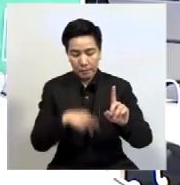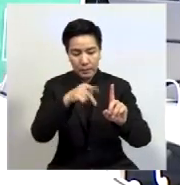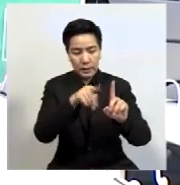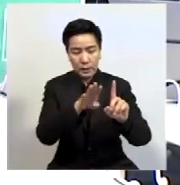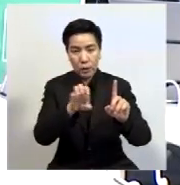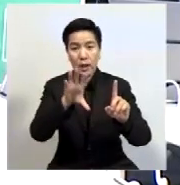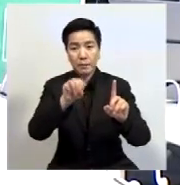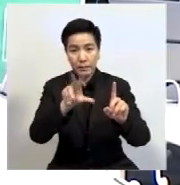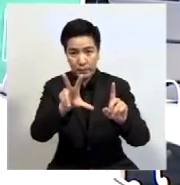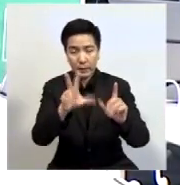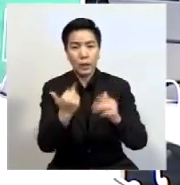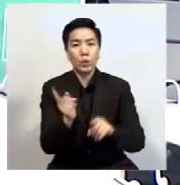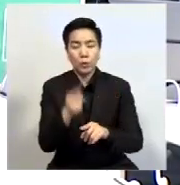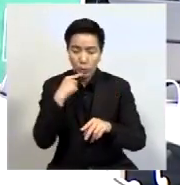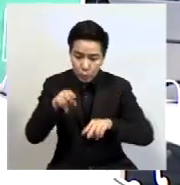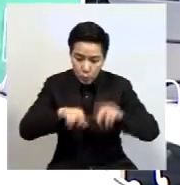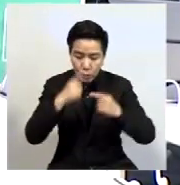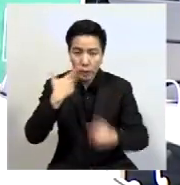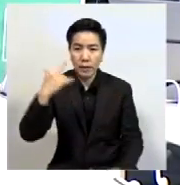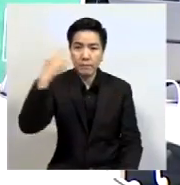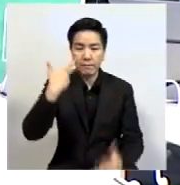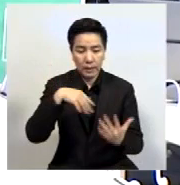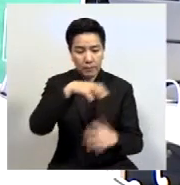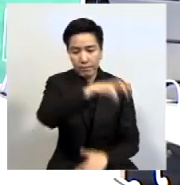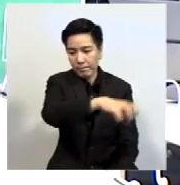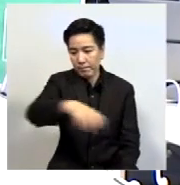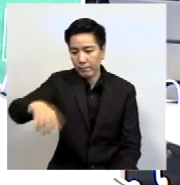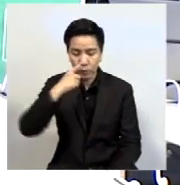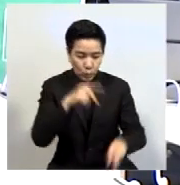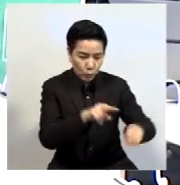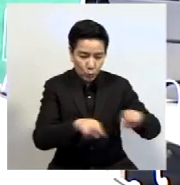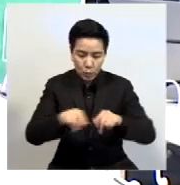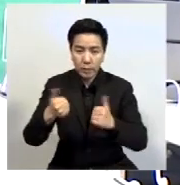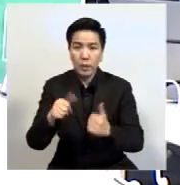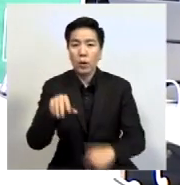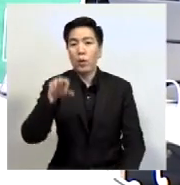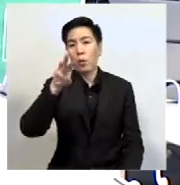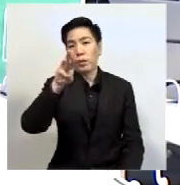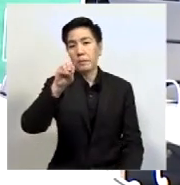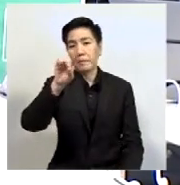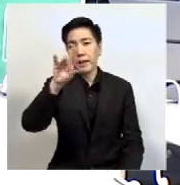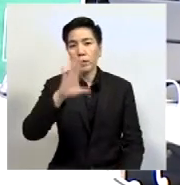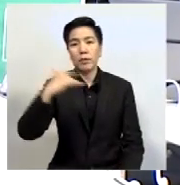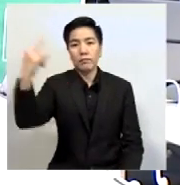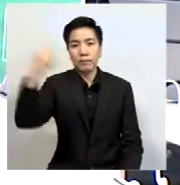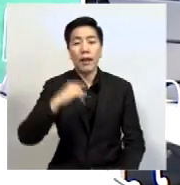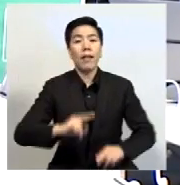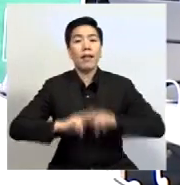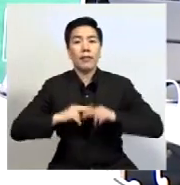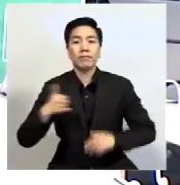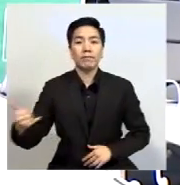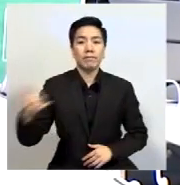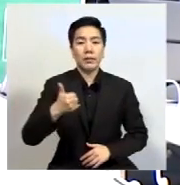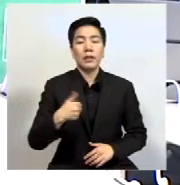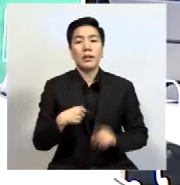นะครับยังคงคัดกรองจากด่านทุกด่านอย่างเข้มข้นนะครับได้68รายผู้ป่วยเดินทางมารักษาเองที่โรงพยาบ